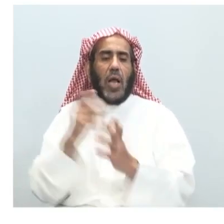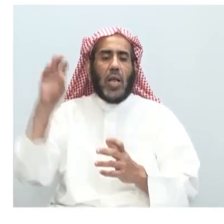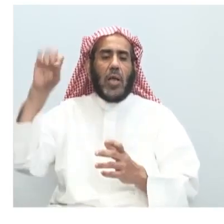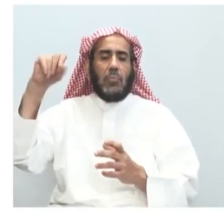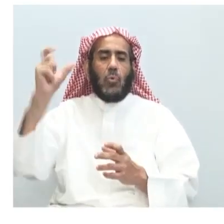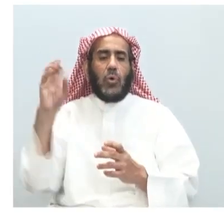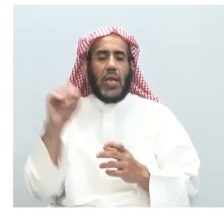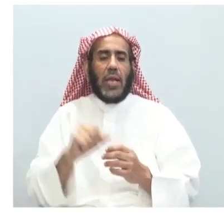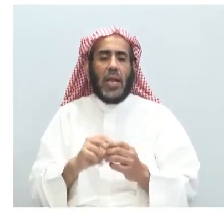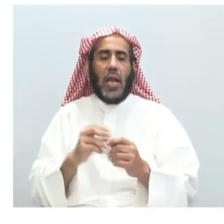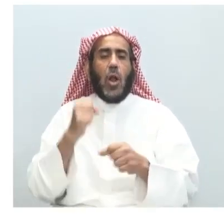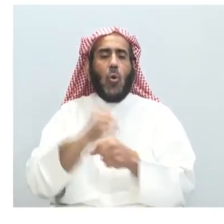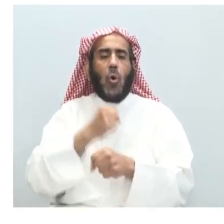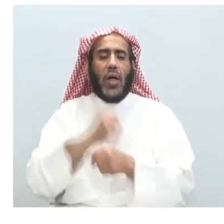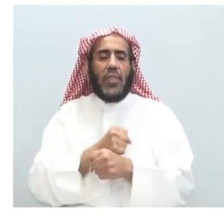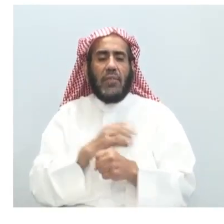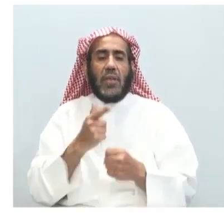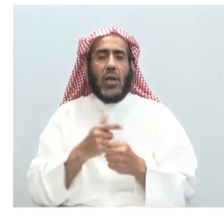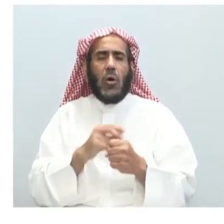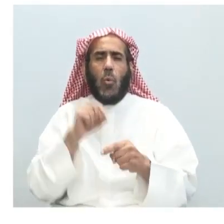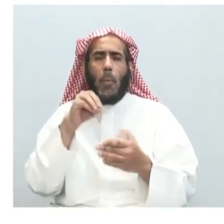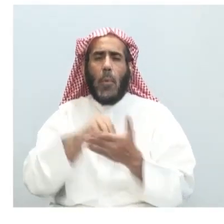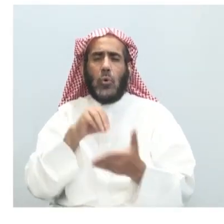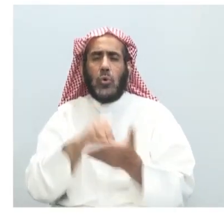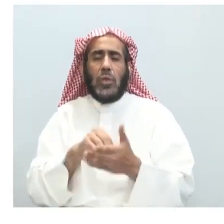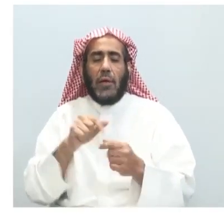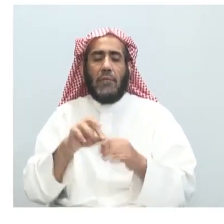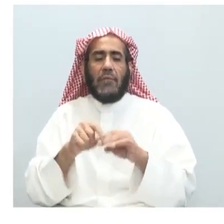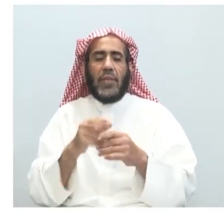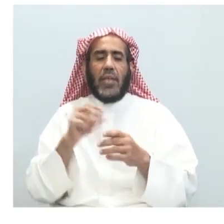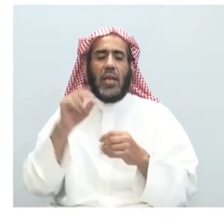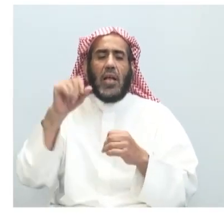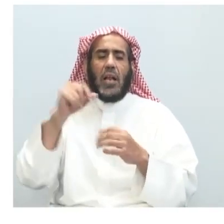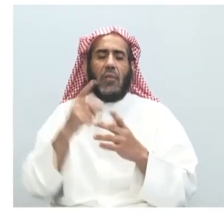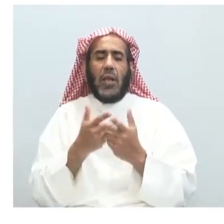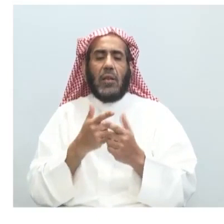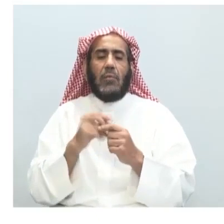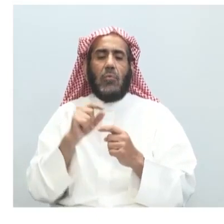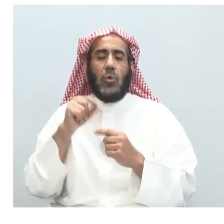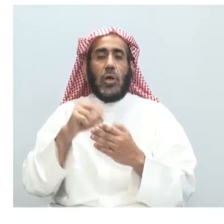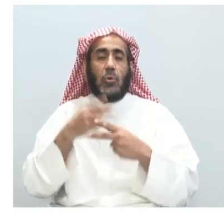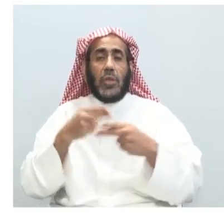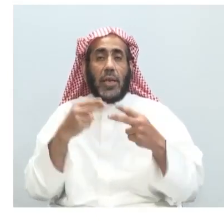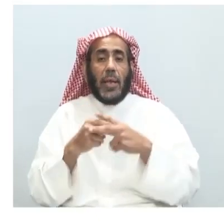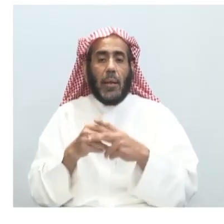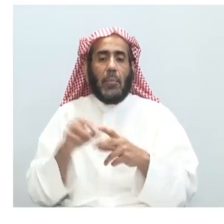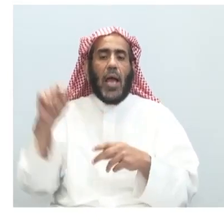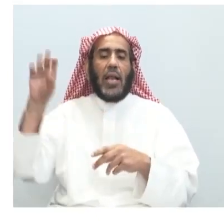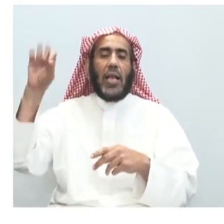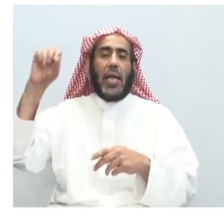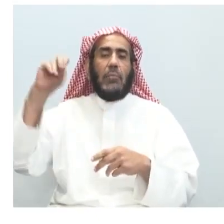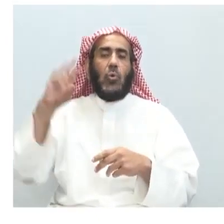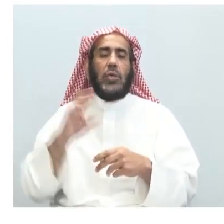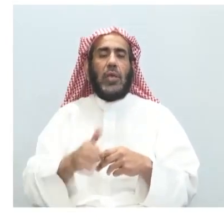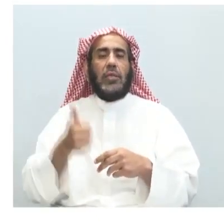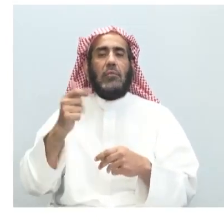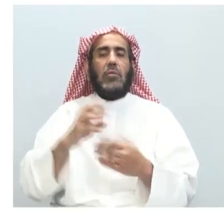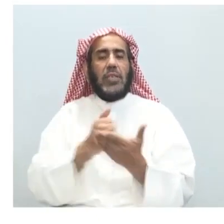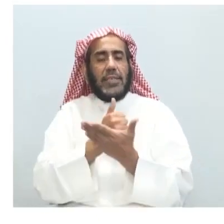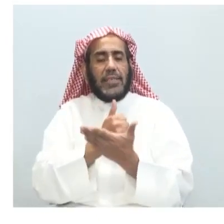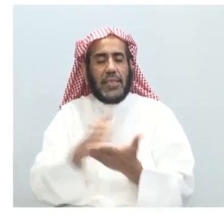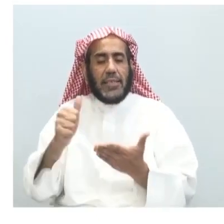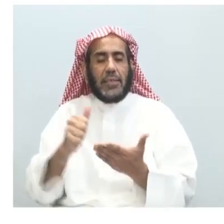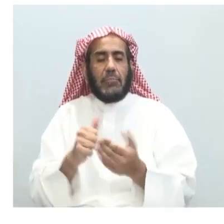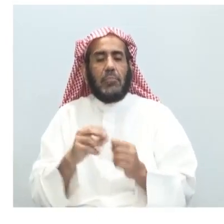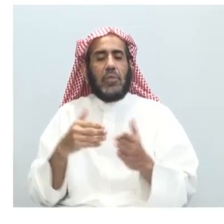كربونيل هذا التركيب من وموجوده في الالدهيد والكيتون هو تركيب الكربوهيدرات اذا نشطب هنا